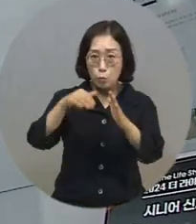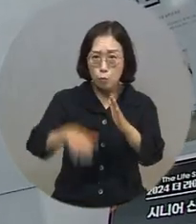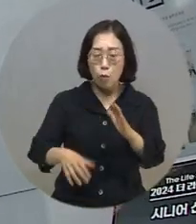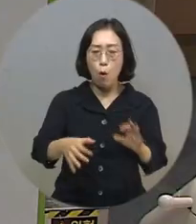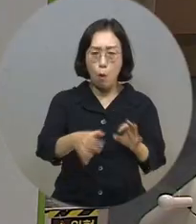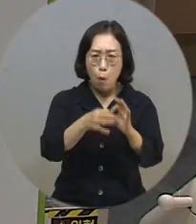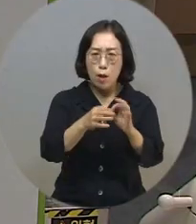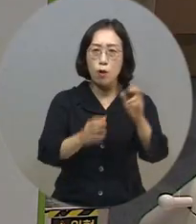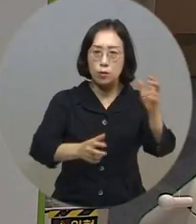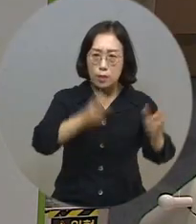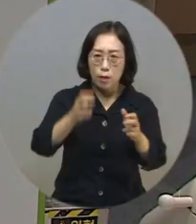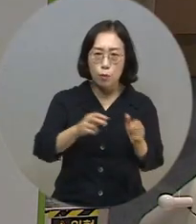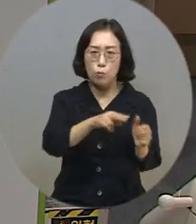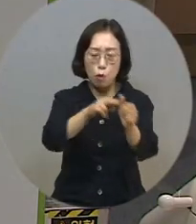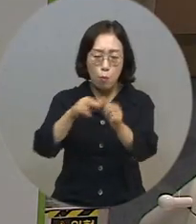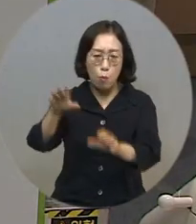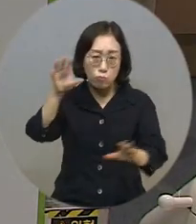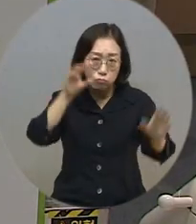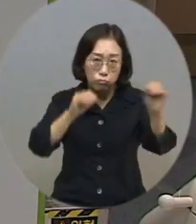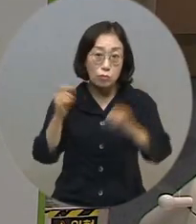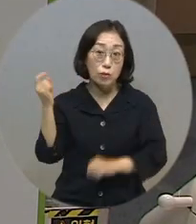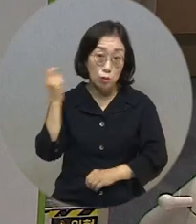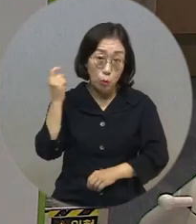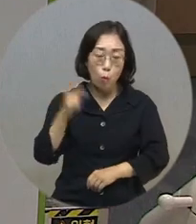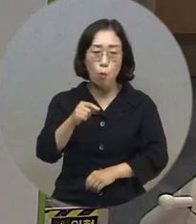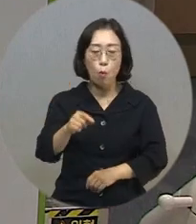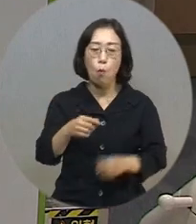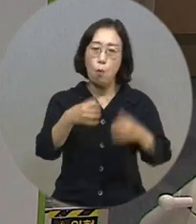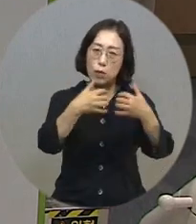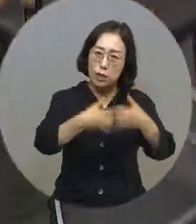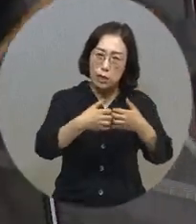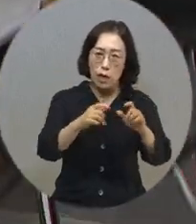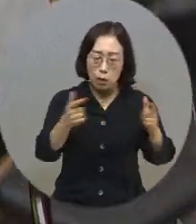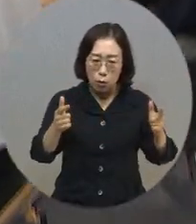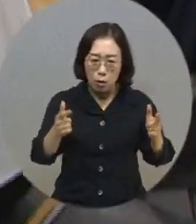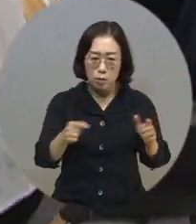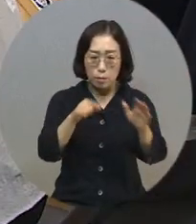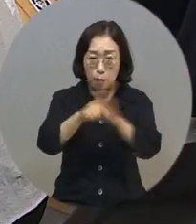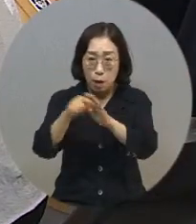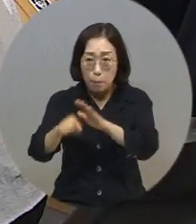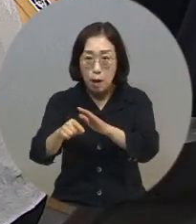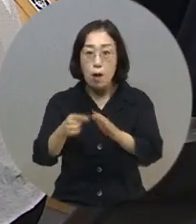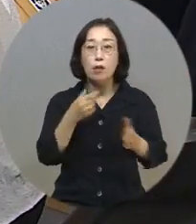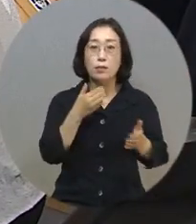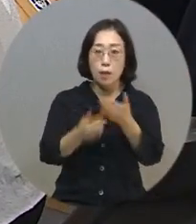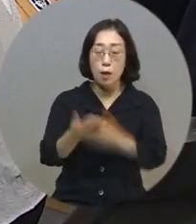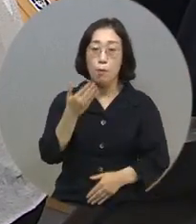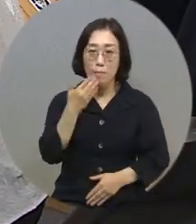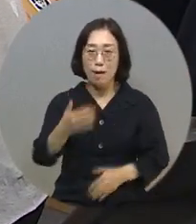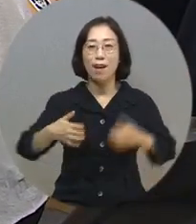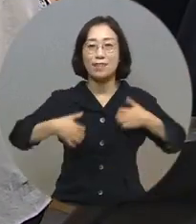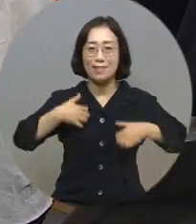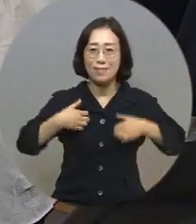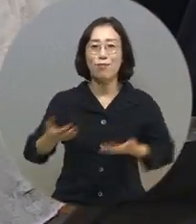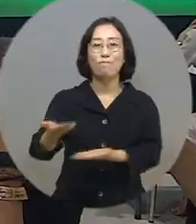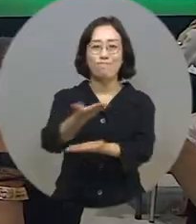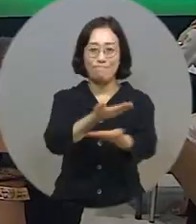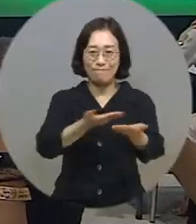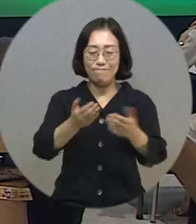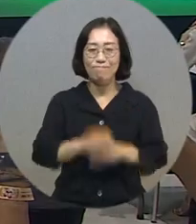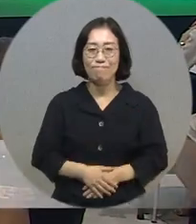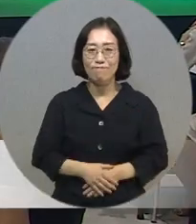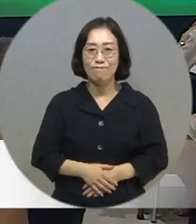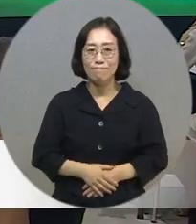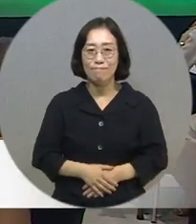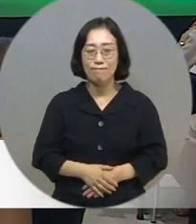대한 다양한 정보를 얻고 각종 기기들과 이벤트 부스들을 체험하며 즐거운 시간을 보냈습니다.